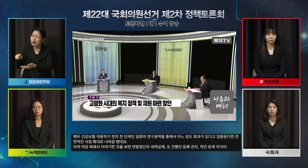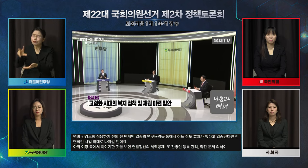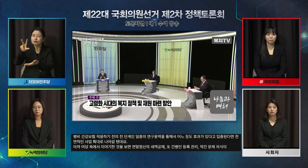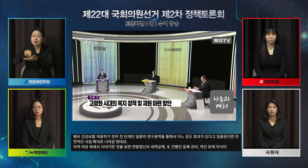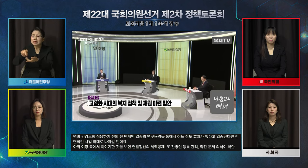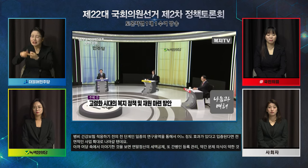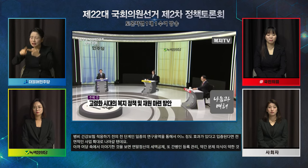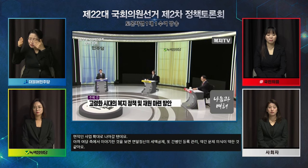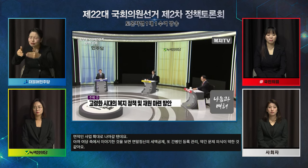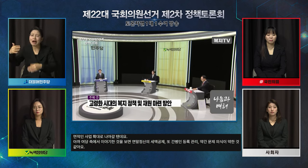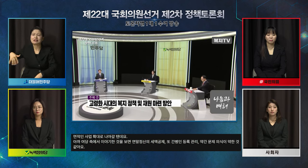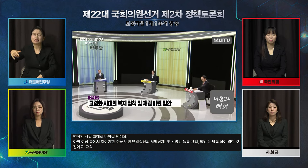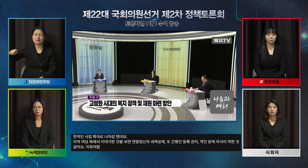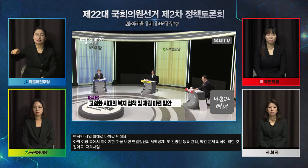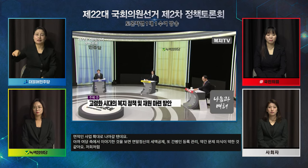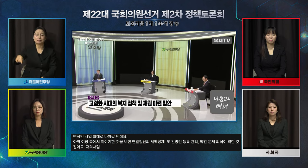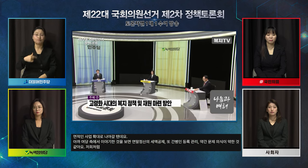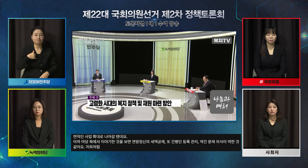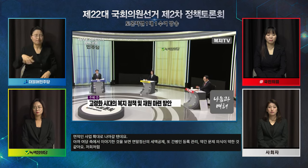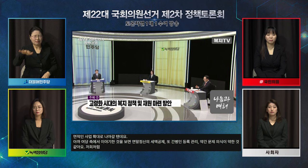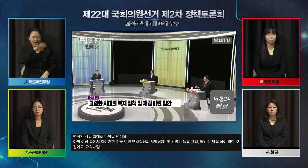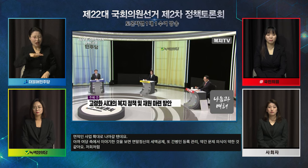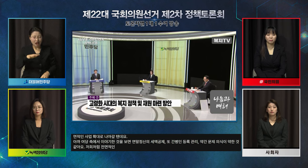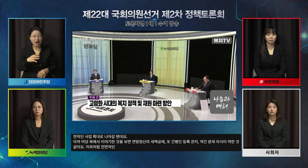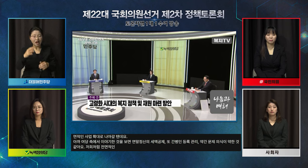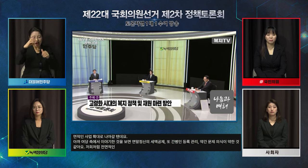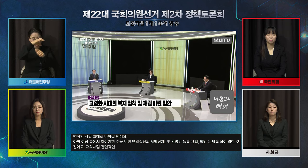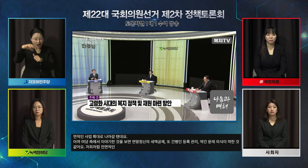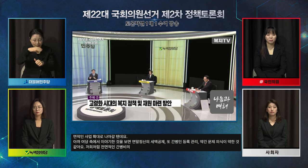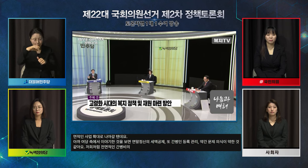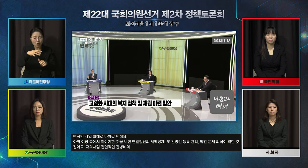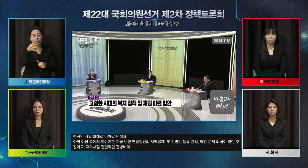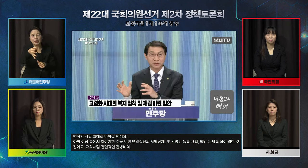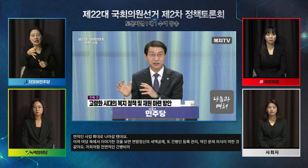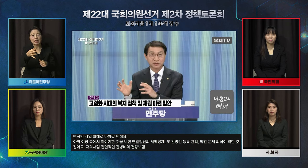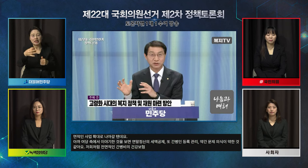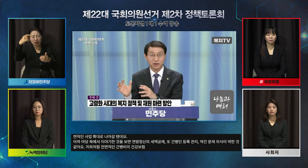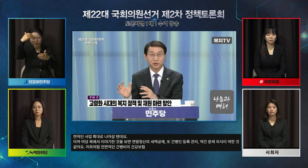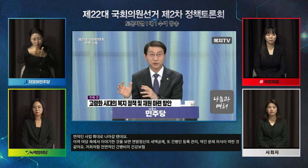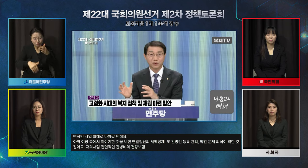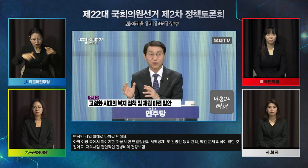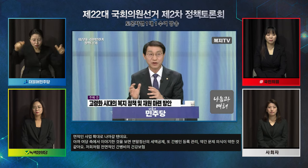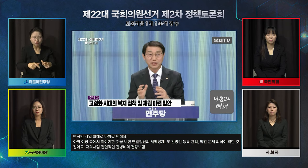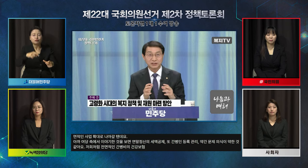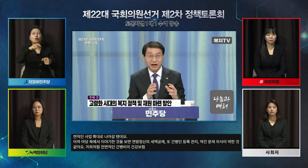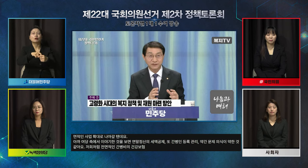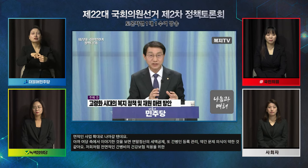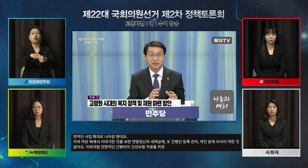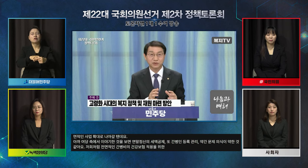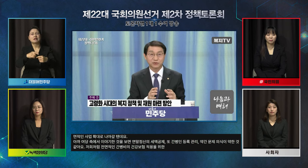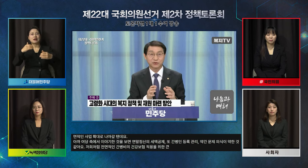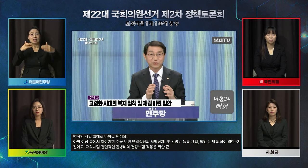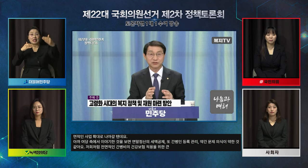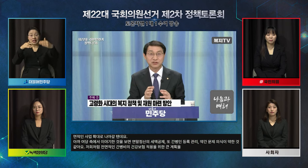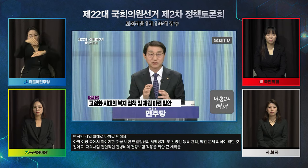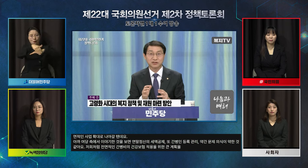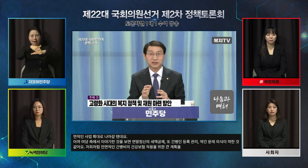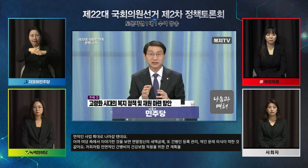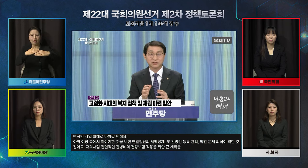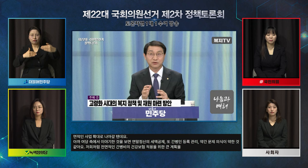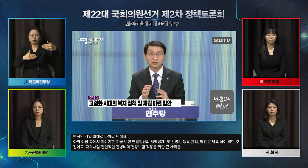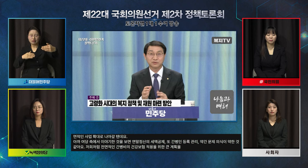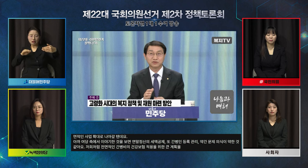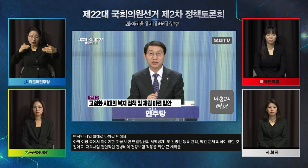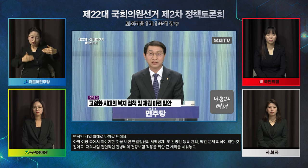전면적인 간병비의 건강보험 적용을 위한 큰 계획을 장기적으로 세워놓고 단기적으로 어떻게